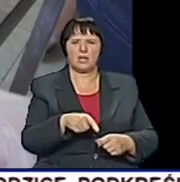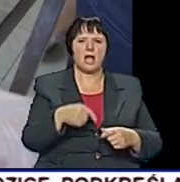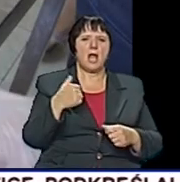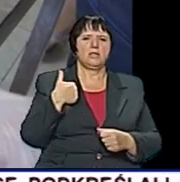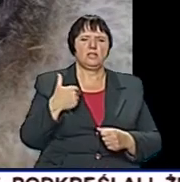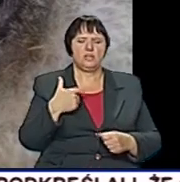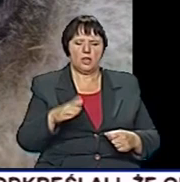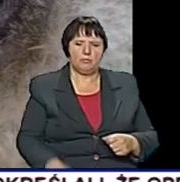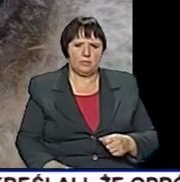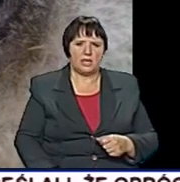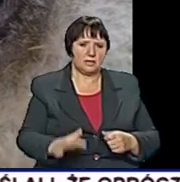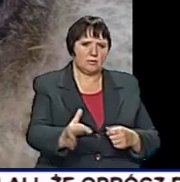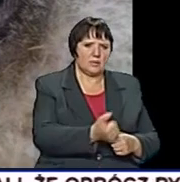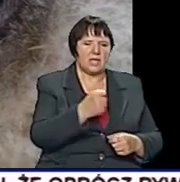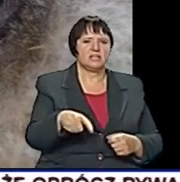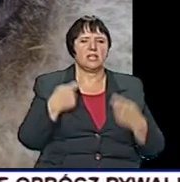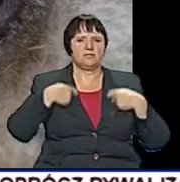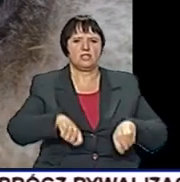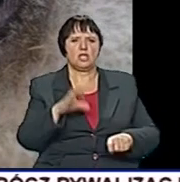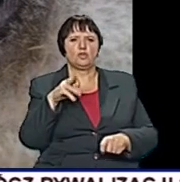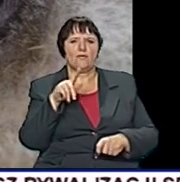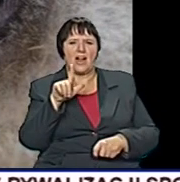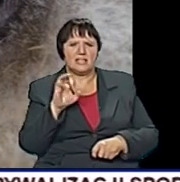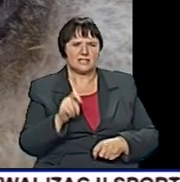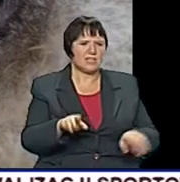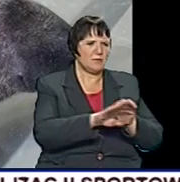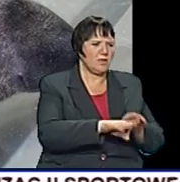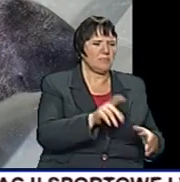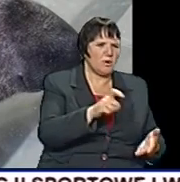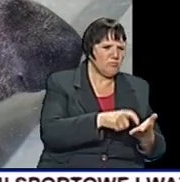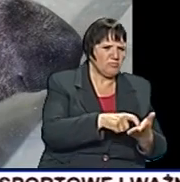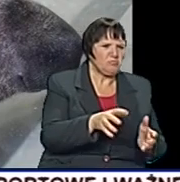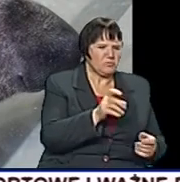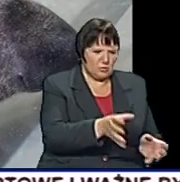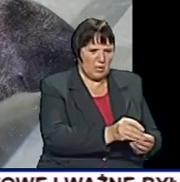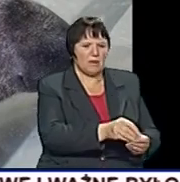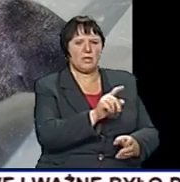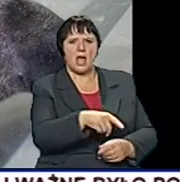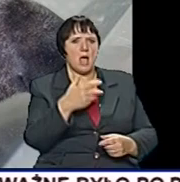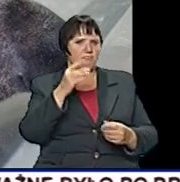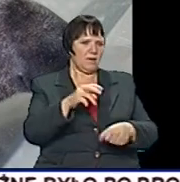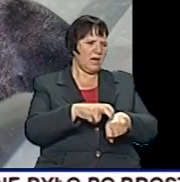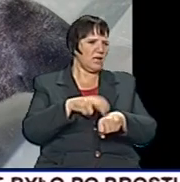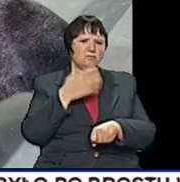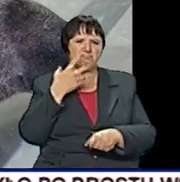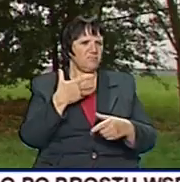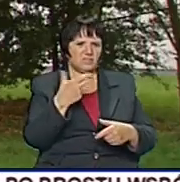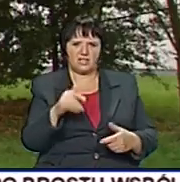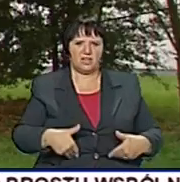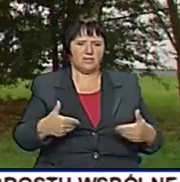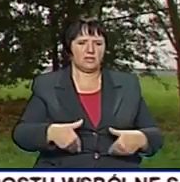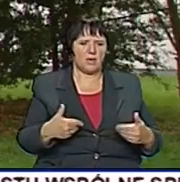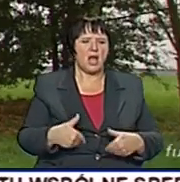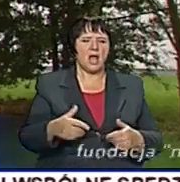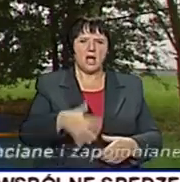został odebrany z jednej z suwalskich wsi, gdzie był zamknięty w kurniku. Początkowo weterynarze nie dawali mu wielkich szans na wyzdrowienie.